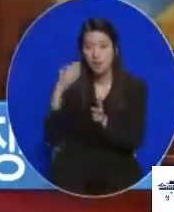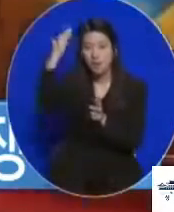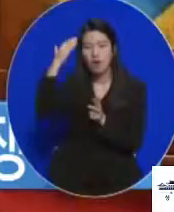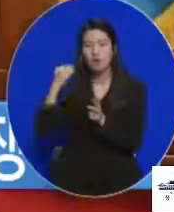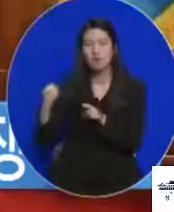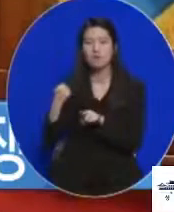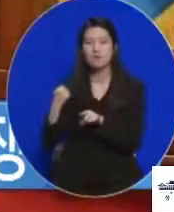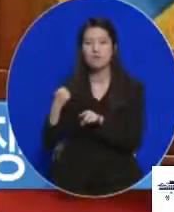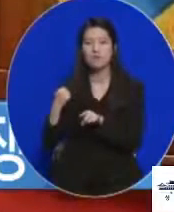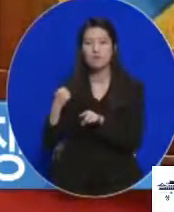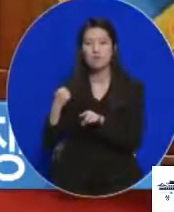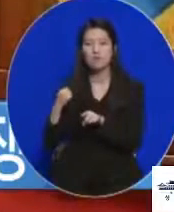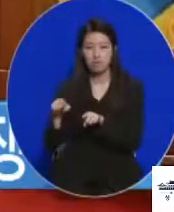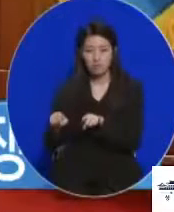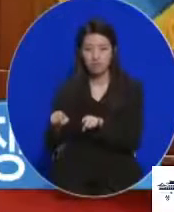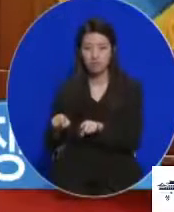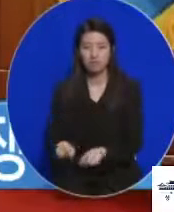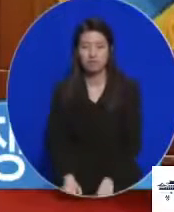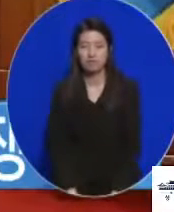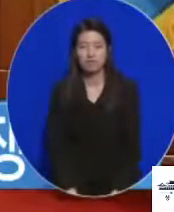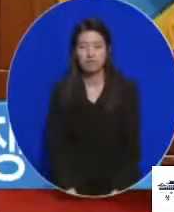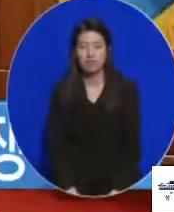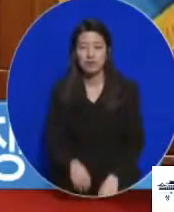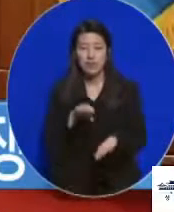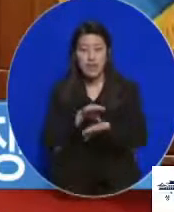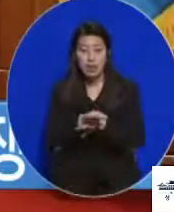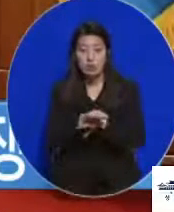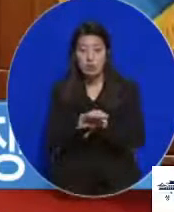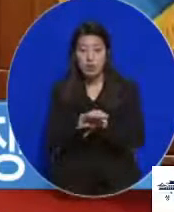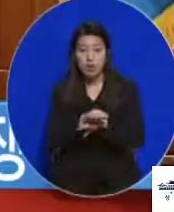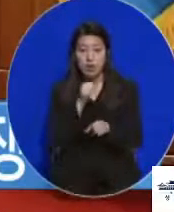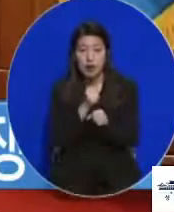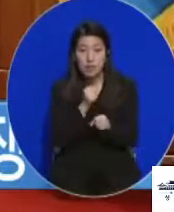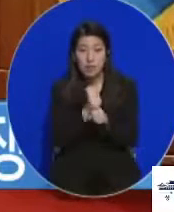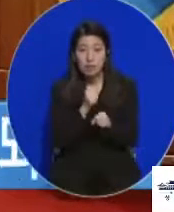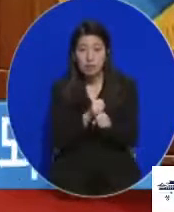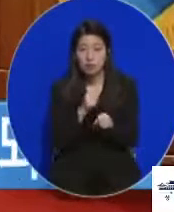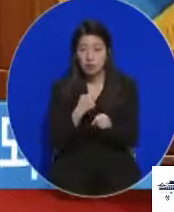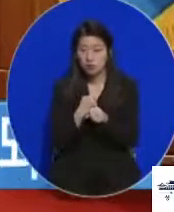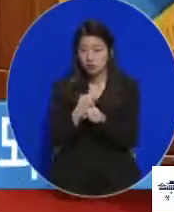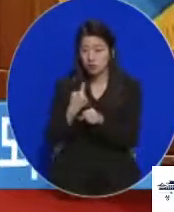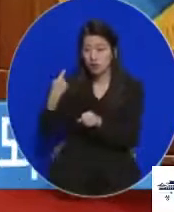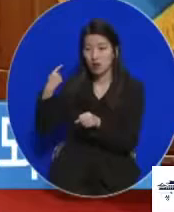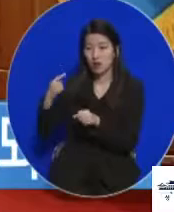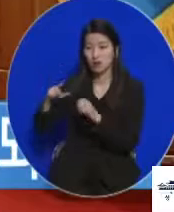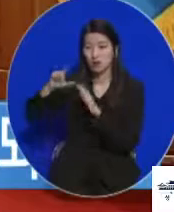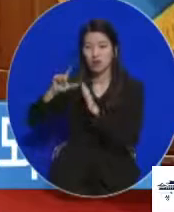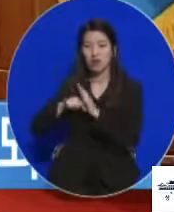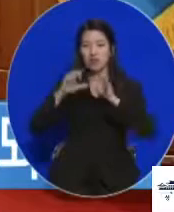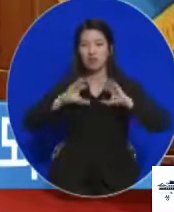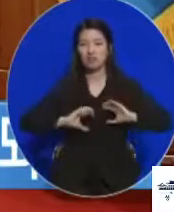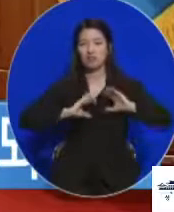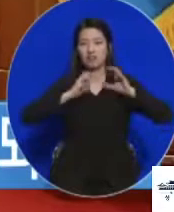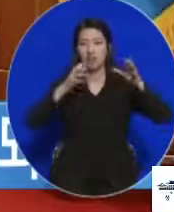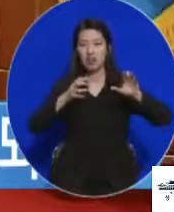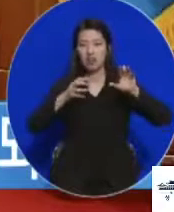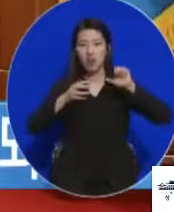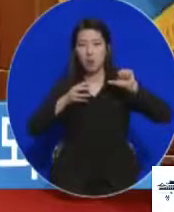되찾고 있습니다 자동차 생산 양은 지난해 세계 5강 의 진입했고